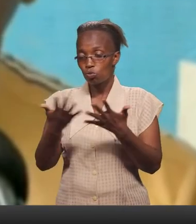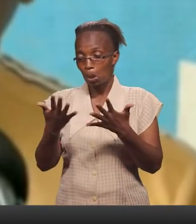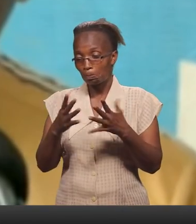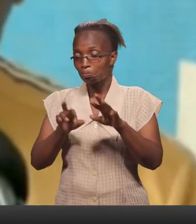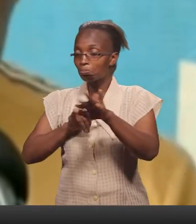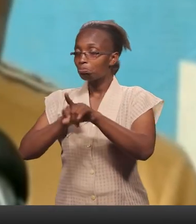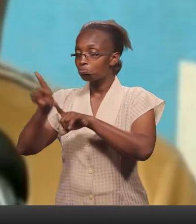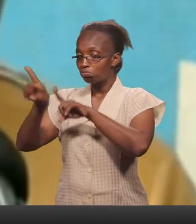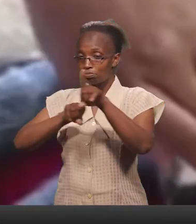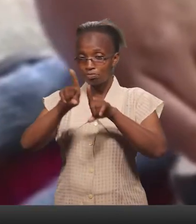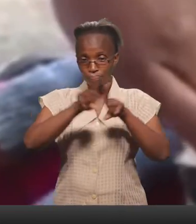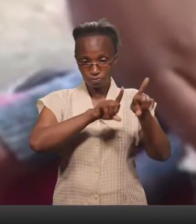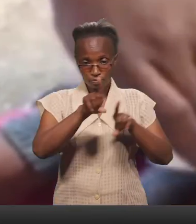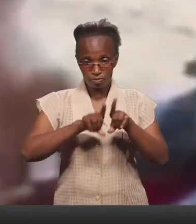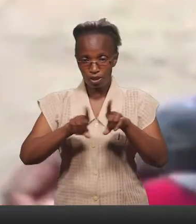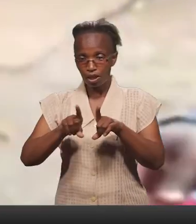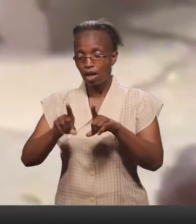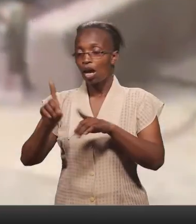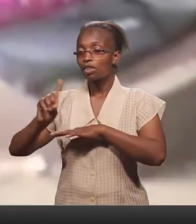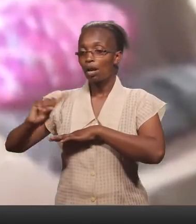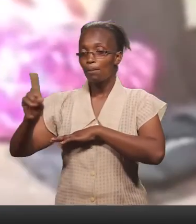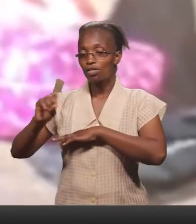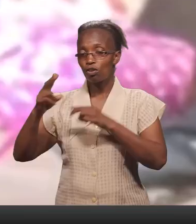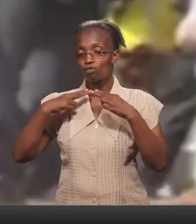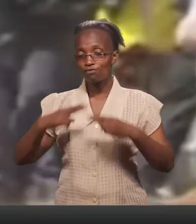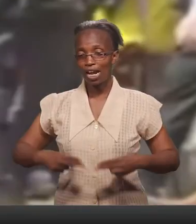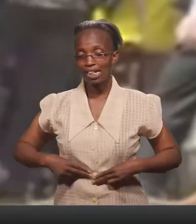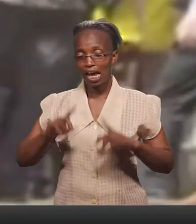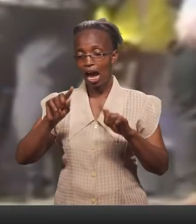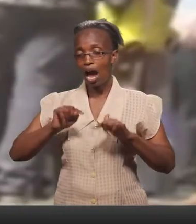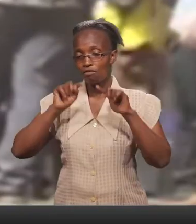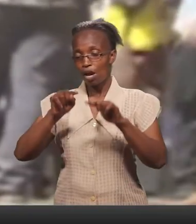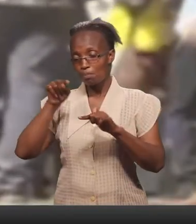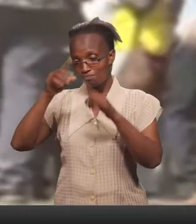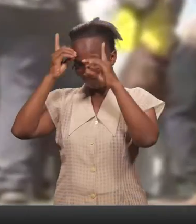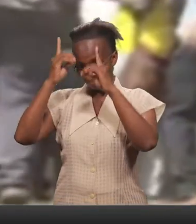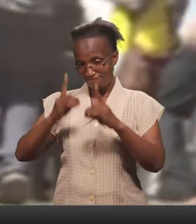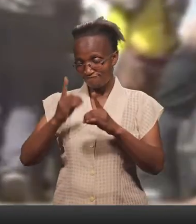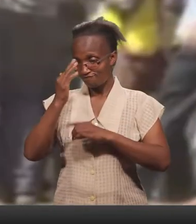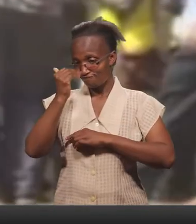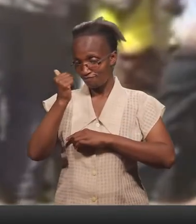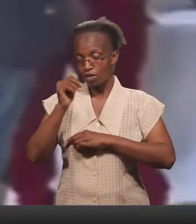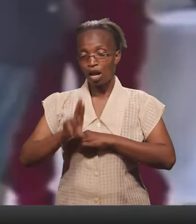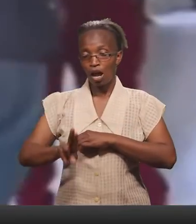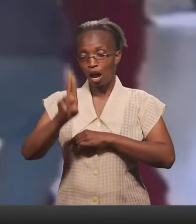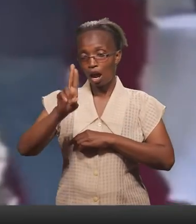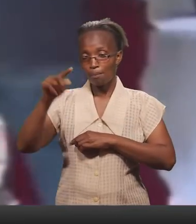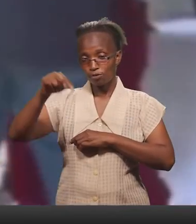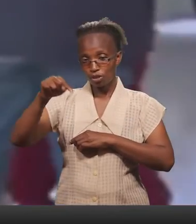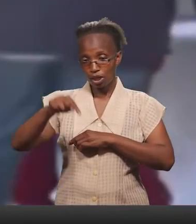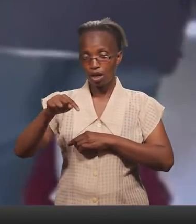for the destination country. Wizara ya Afya imeafikia maamuzi haya kufuatia ongezeko la chanjo